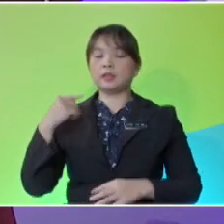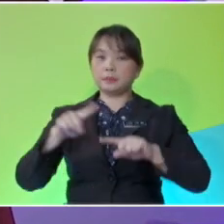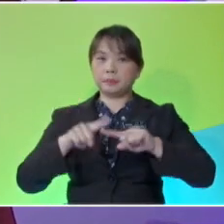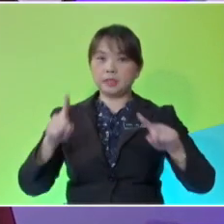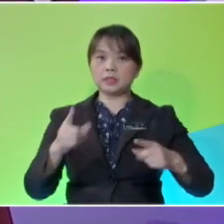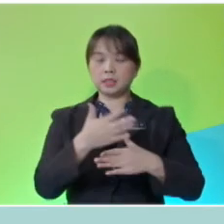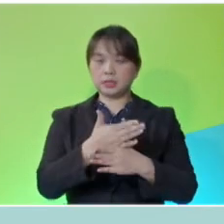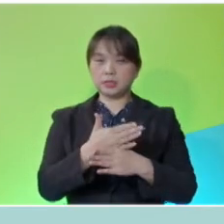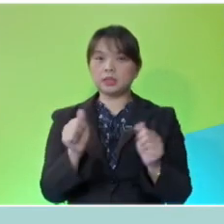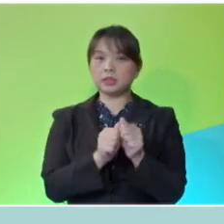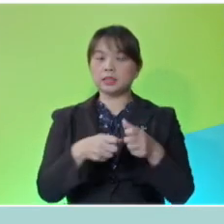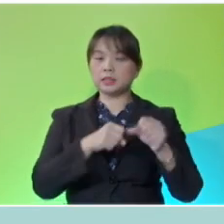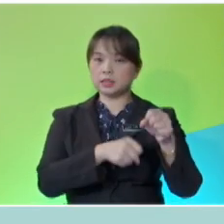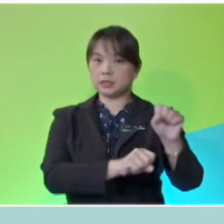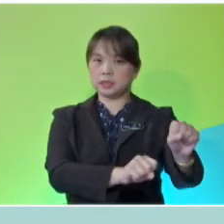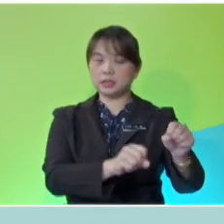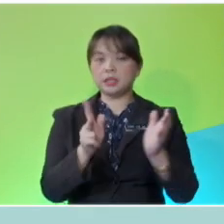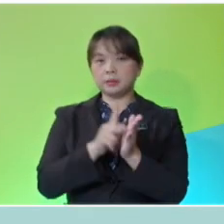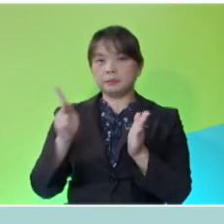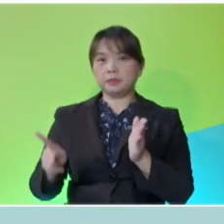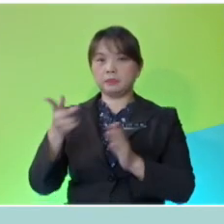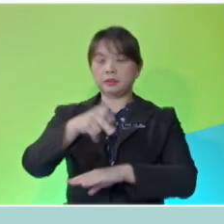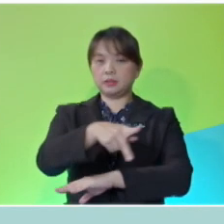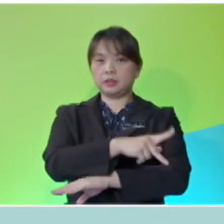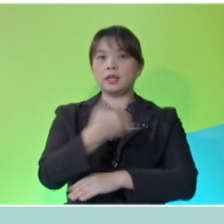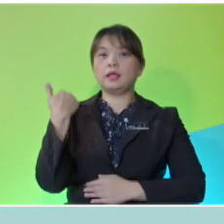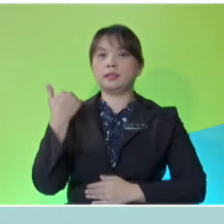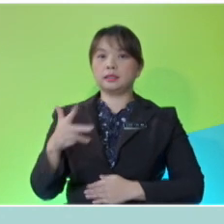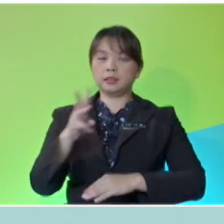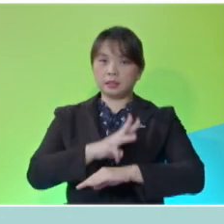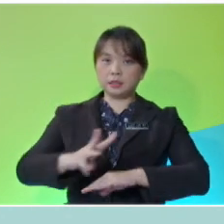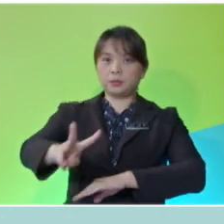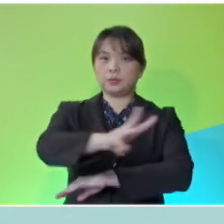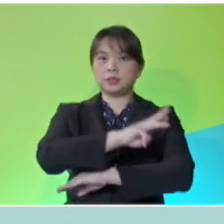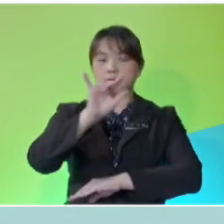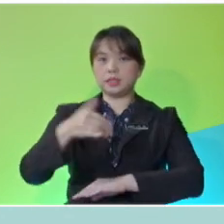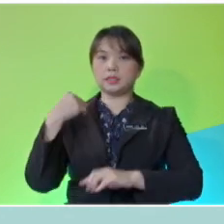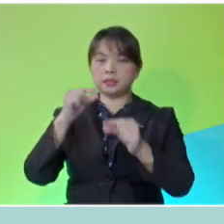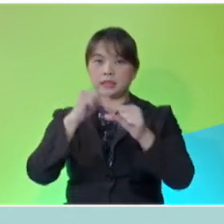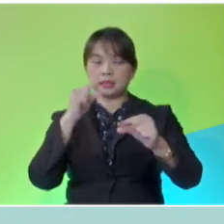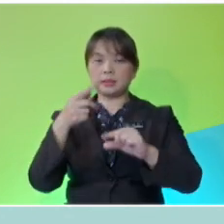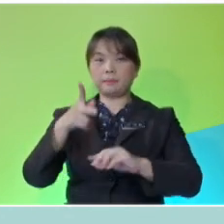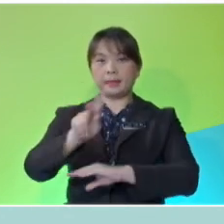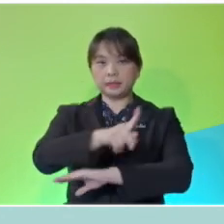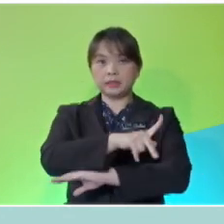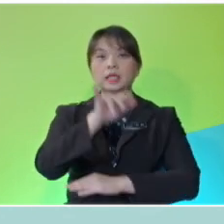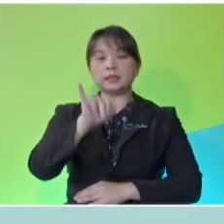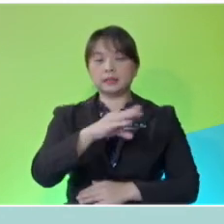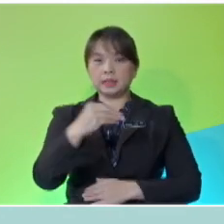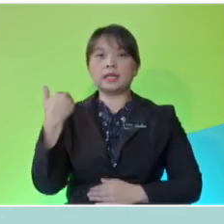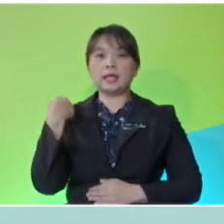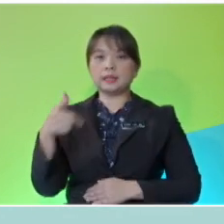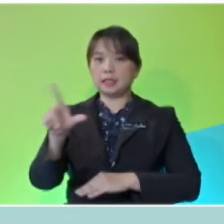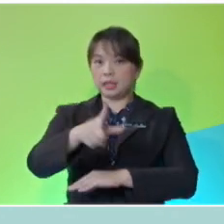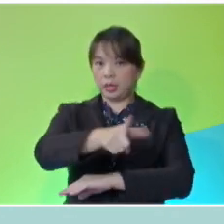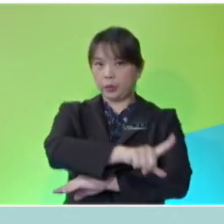saliran Oke pinggir pantai merupakan kawasan yang mempunyai garisan pantai dan mempunyai laut di kawasan tersebut so